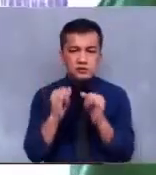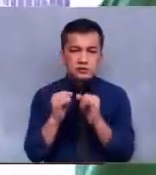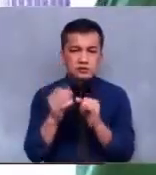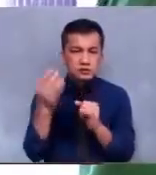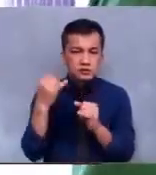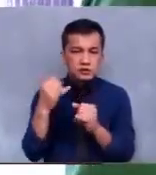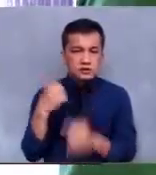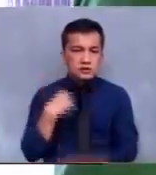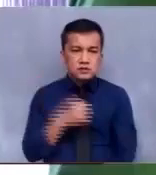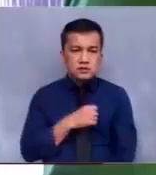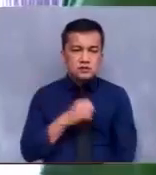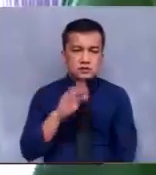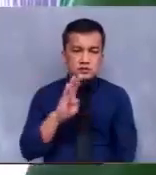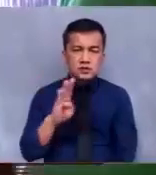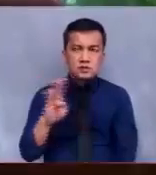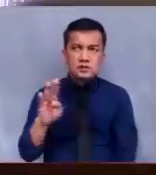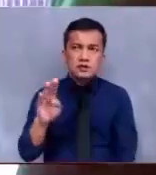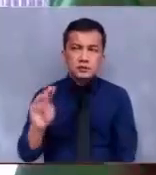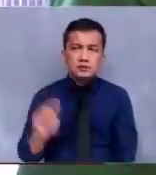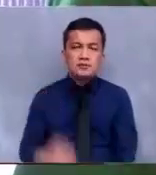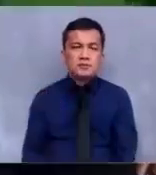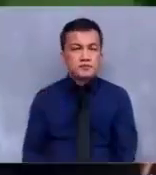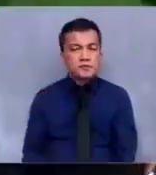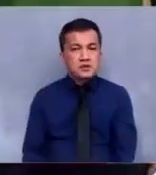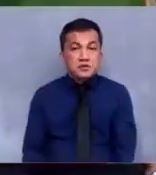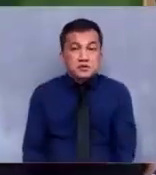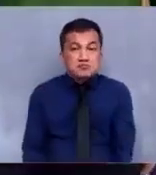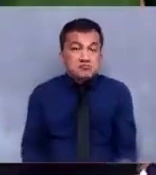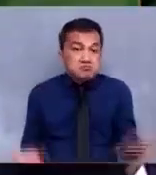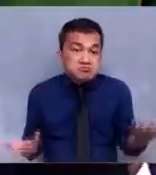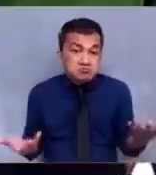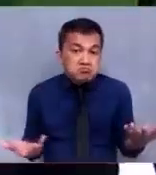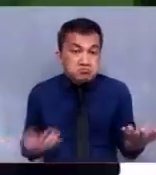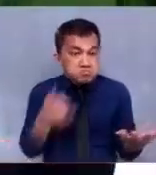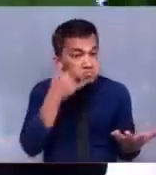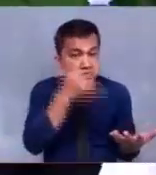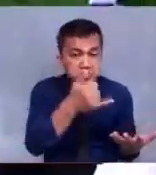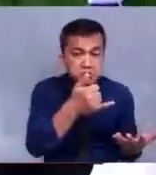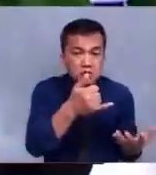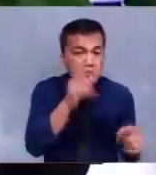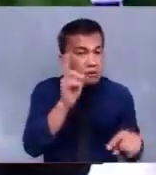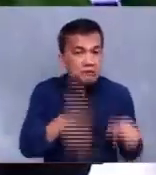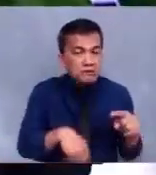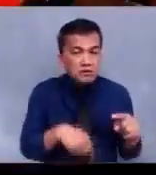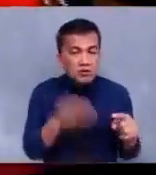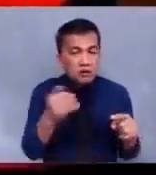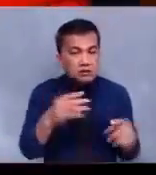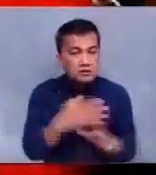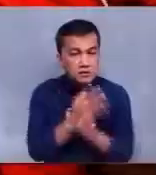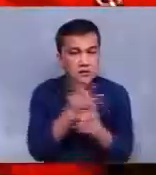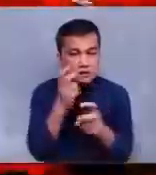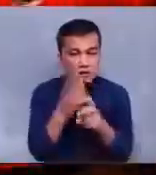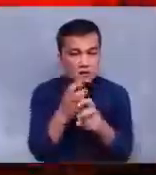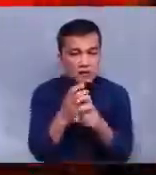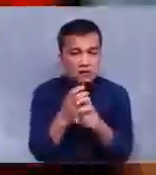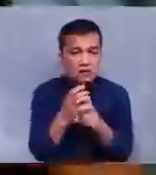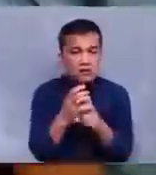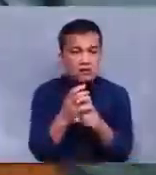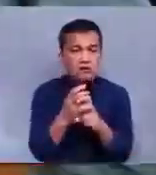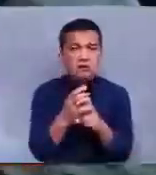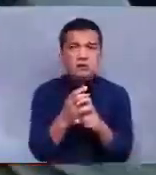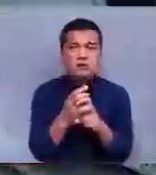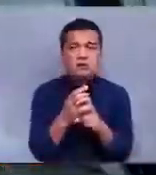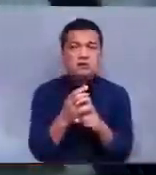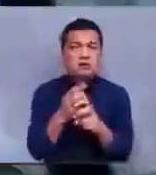Senator Bongbong Marcos. Hindi raw makontakt si BBM dahil nasa Davao ngayon at pahirapan ang signal. Abala raw sila